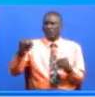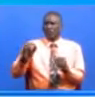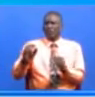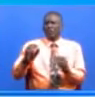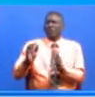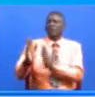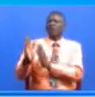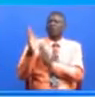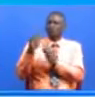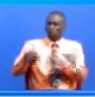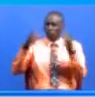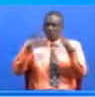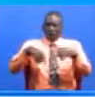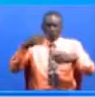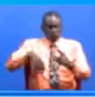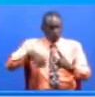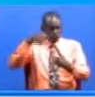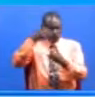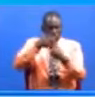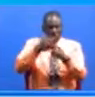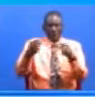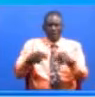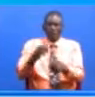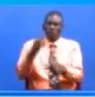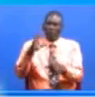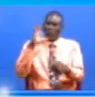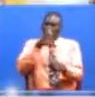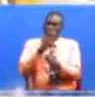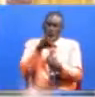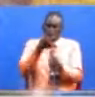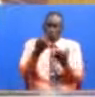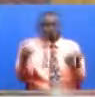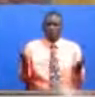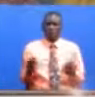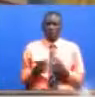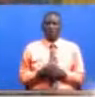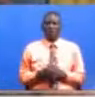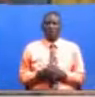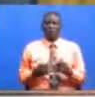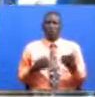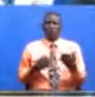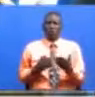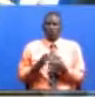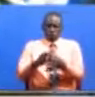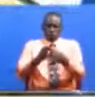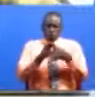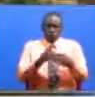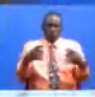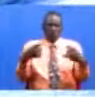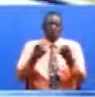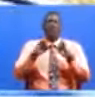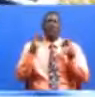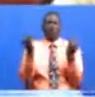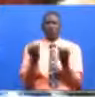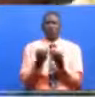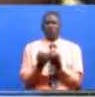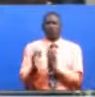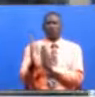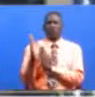ya matumizi ya bidhaa hizo. Martin Mwangi anaeleza kwa kina. Kupitia ushirikiano wa taasisi mbalimbali za